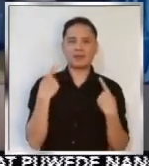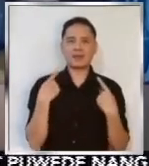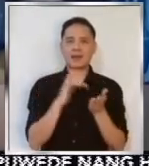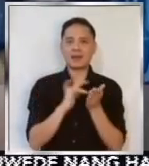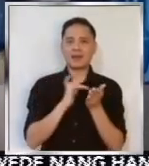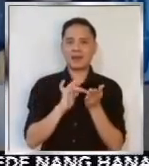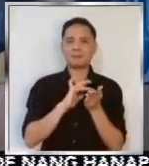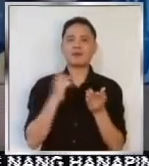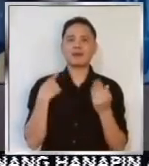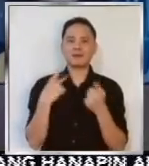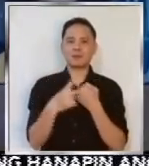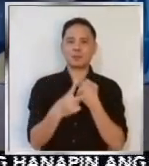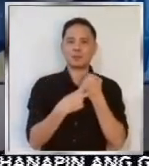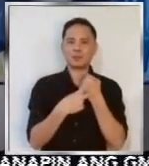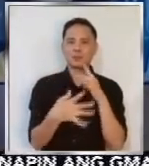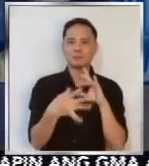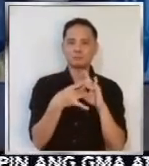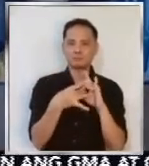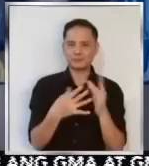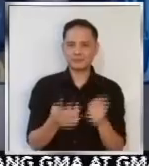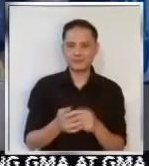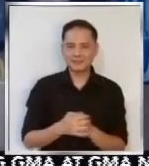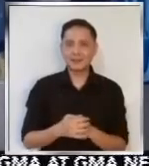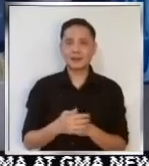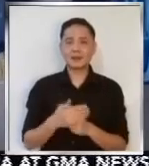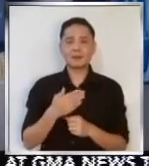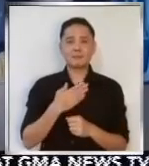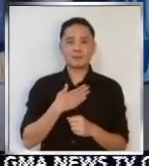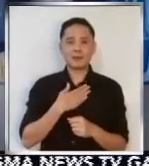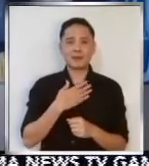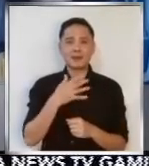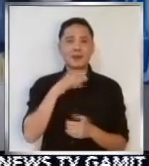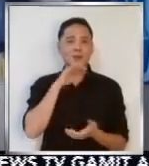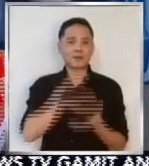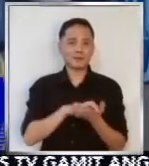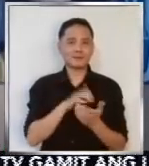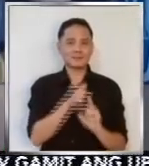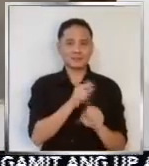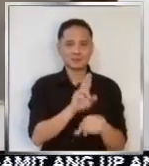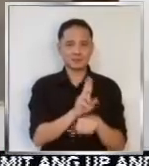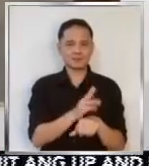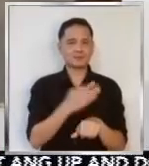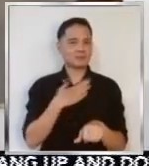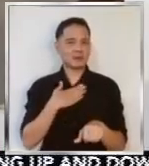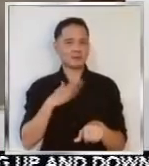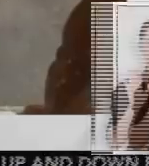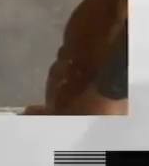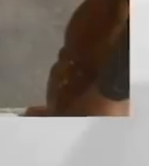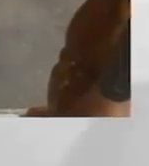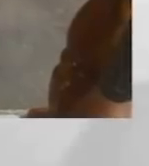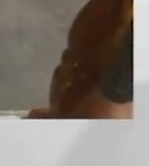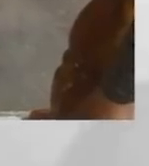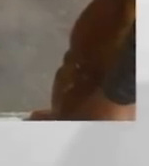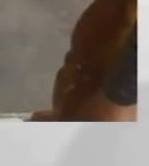lang na phone. Yung sa misis ko na lang ang ipa-uninstall. Dano Tingkungko, Nakatutok, 24 Oras.